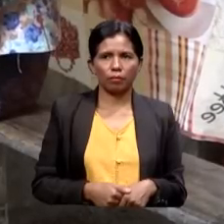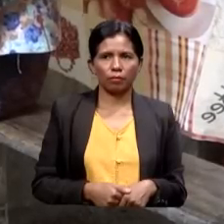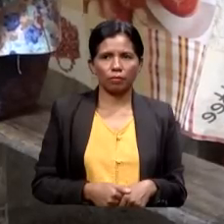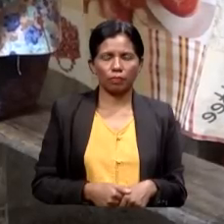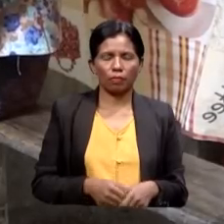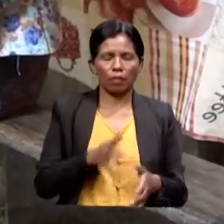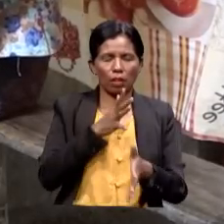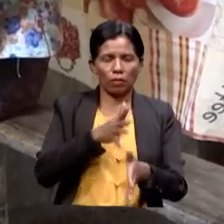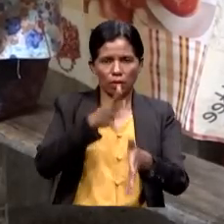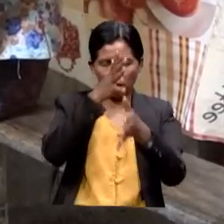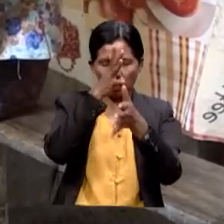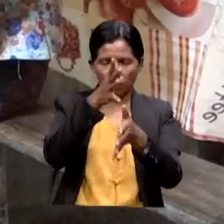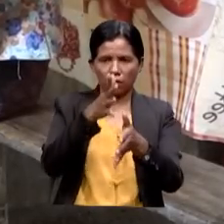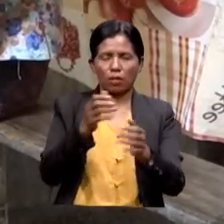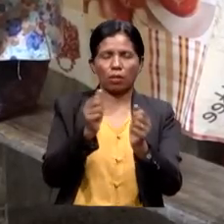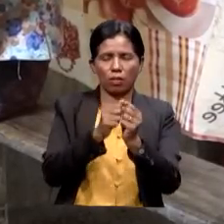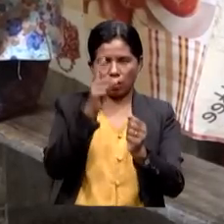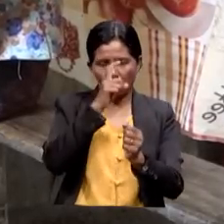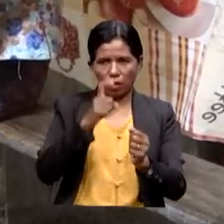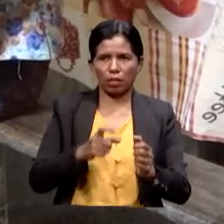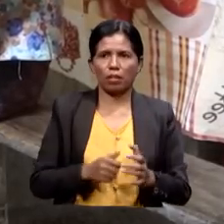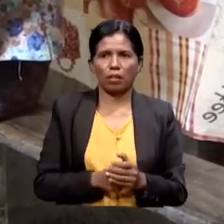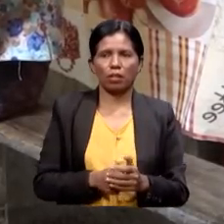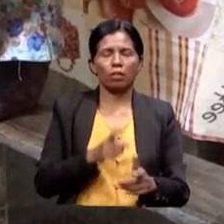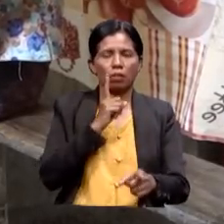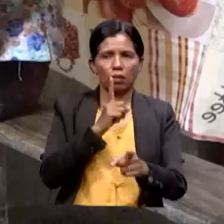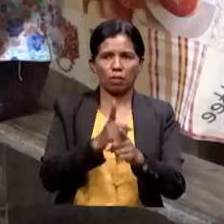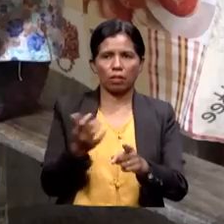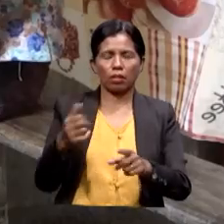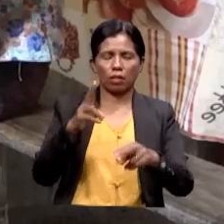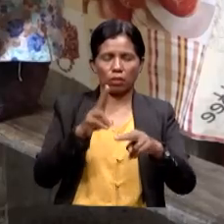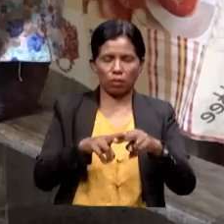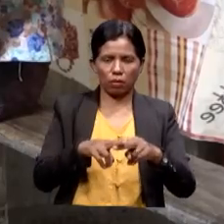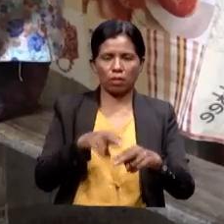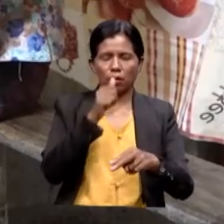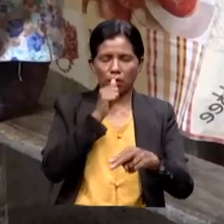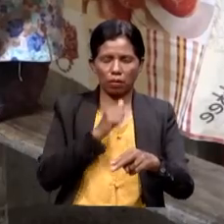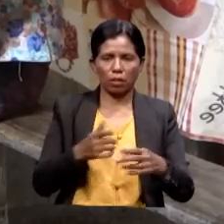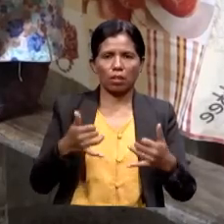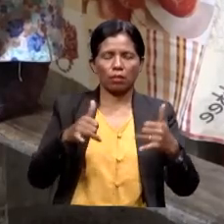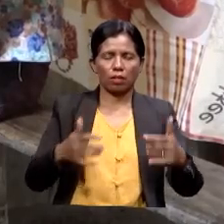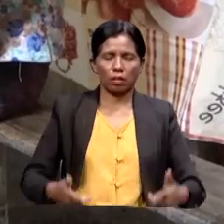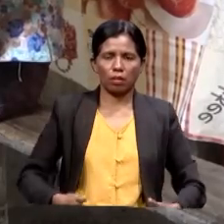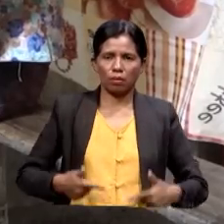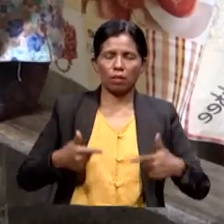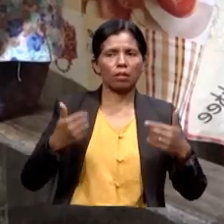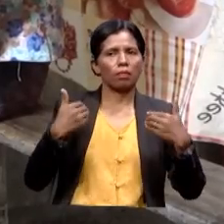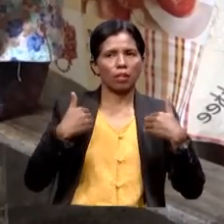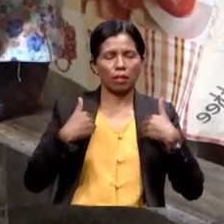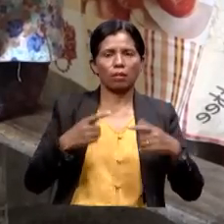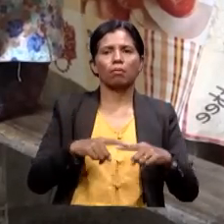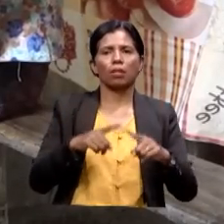Avô Berta no avô Benjamin, o Ida Diona. Tuirlos, sir turak matek, hudi goza, sir animores, nebeiha. Mai